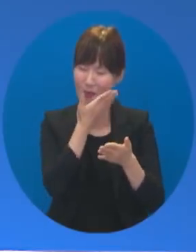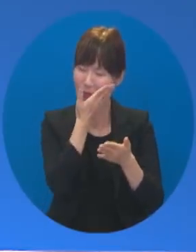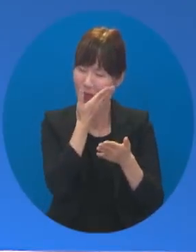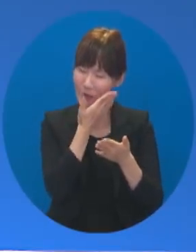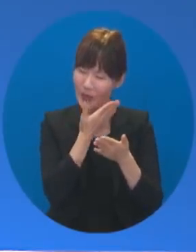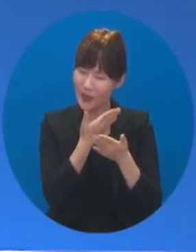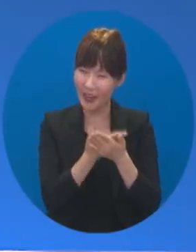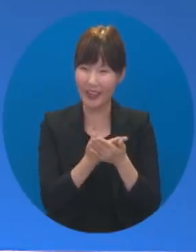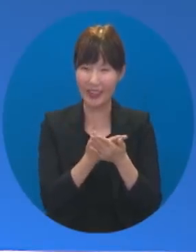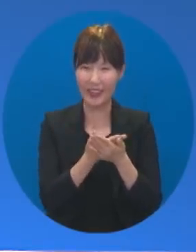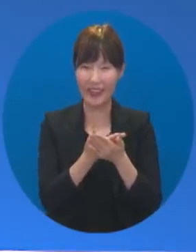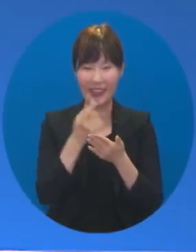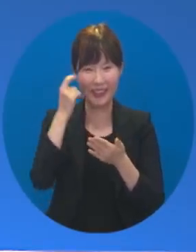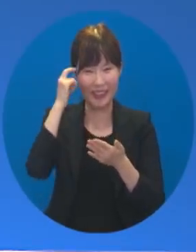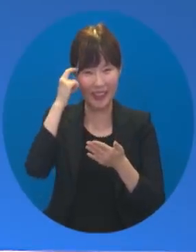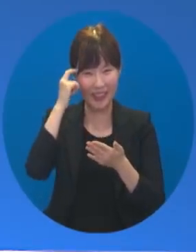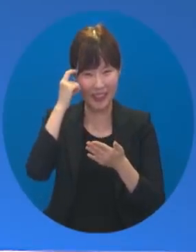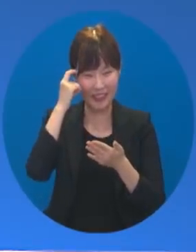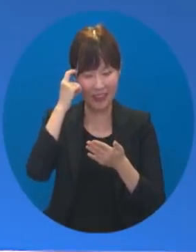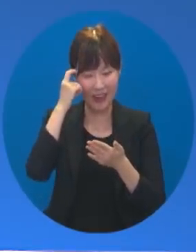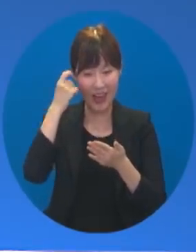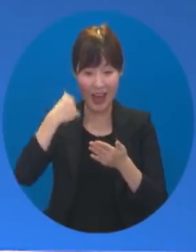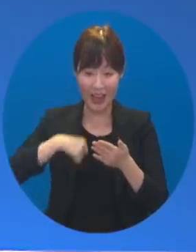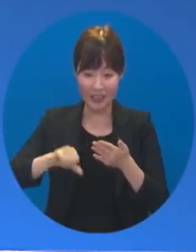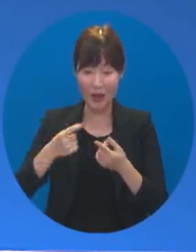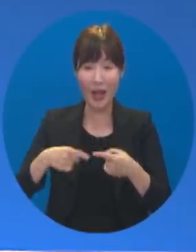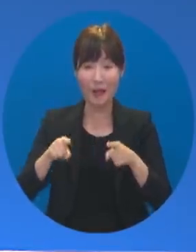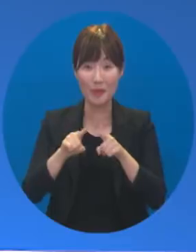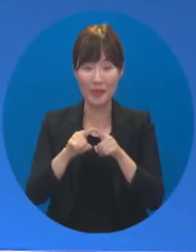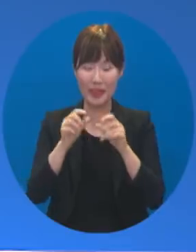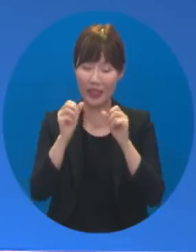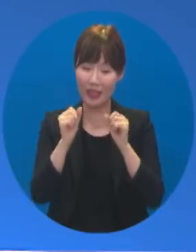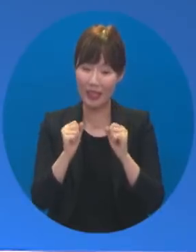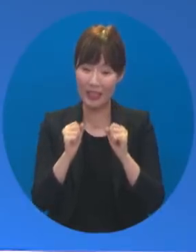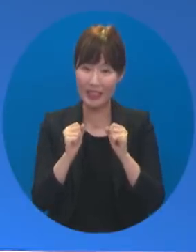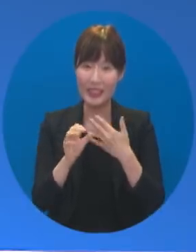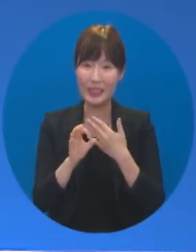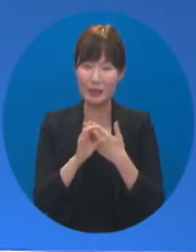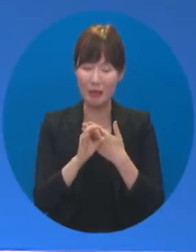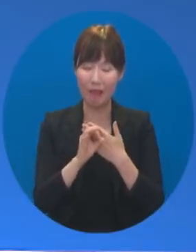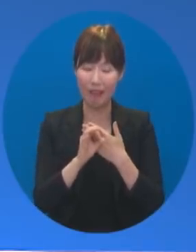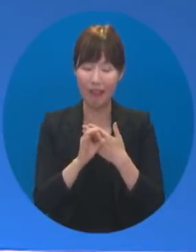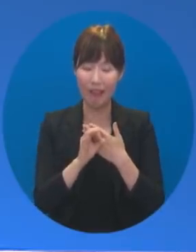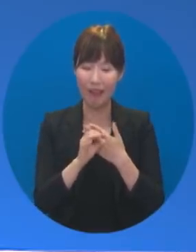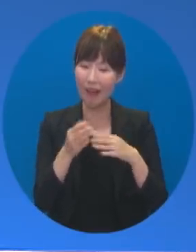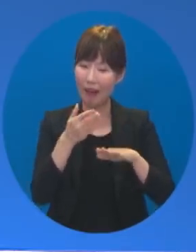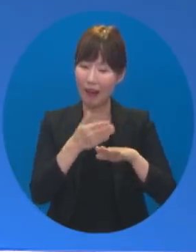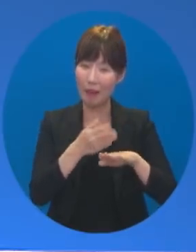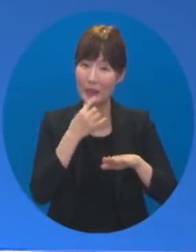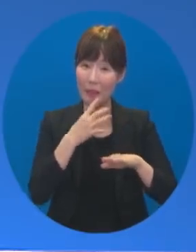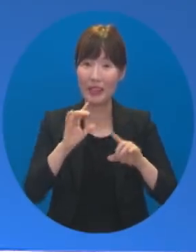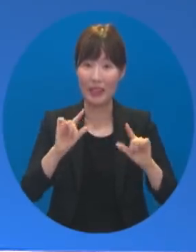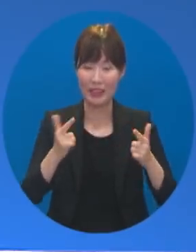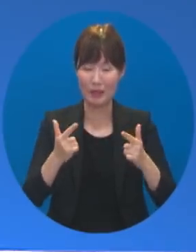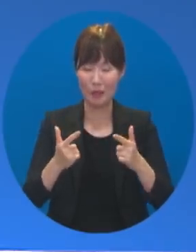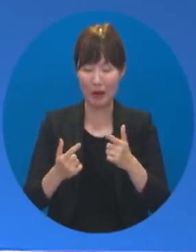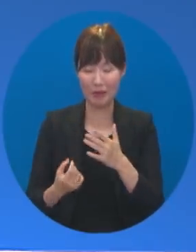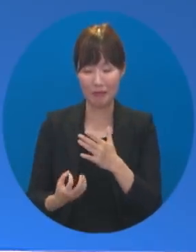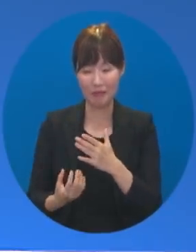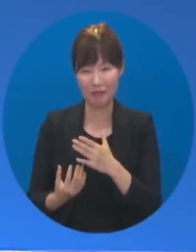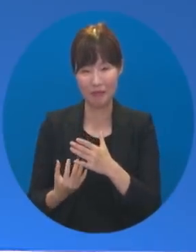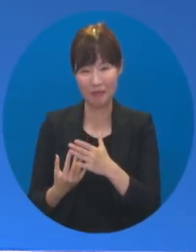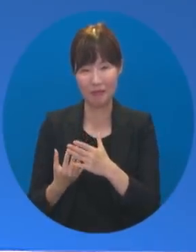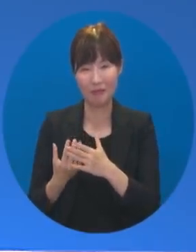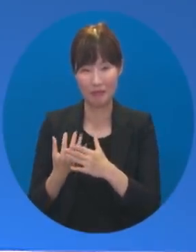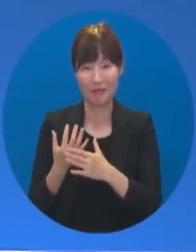보면 감사만 나오는 것은 아니죠. 네, 부글부글하게 되죠. 부글부글하게 되고 또 저희